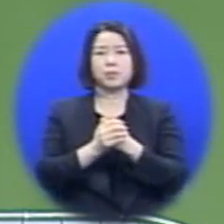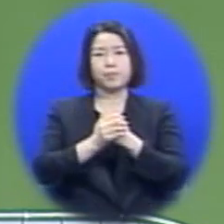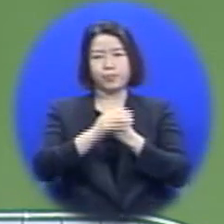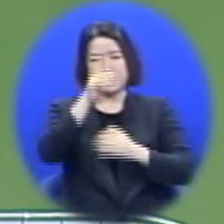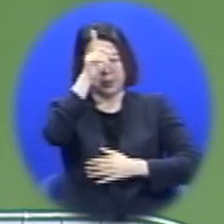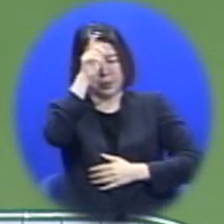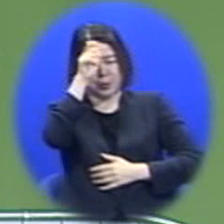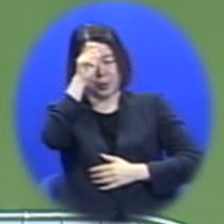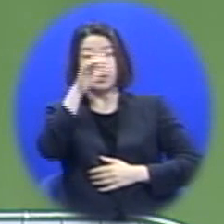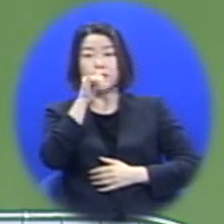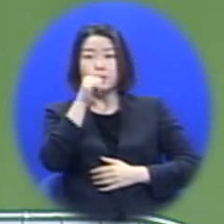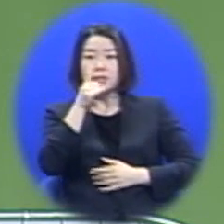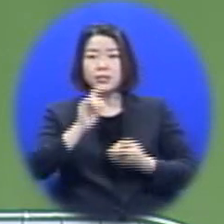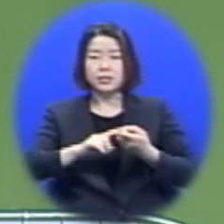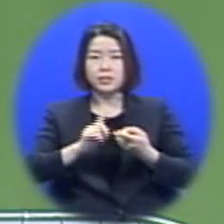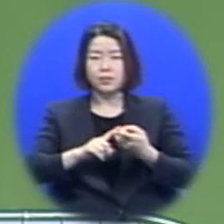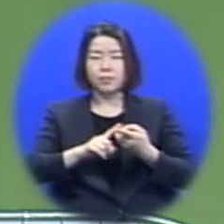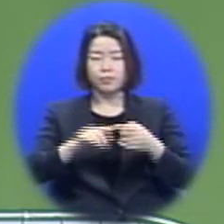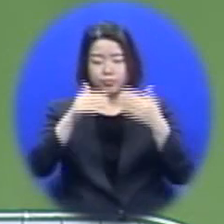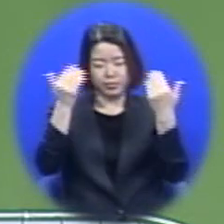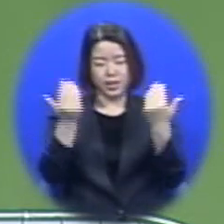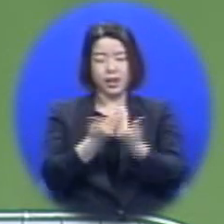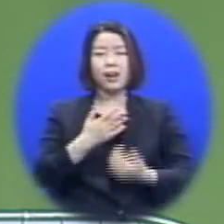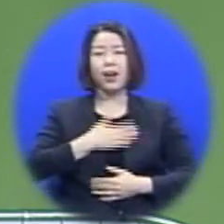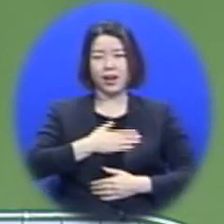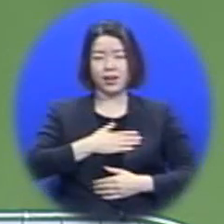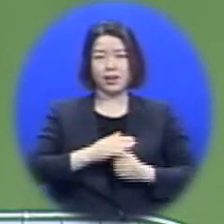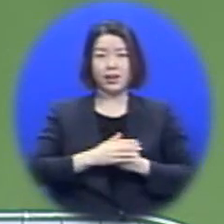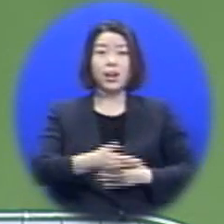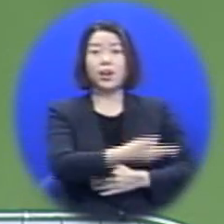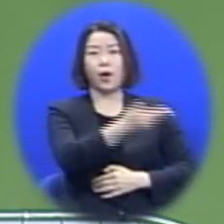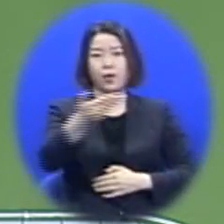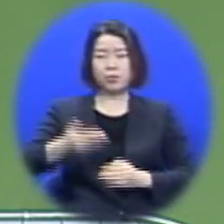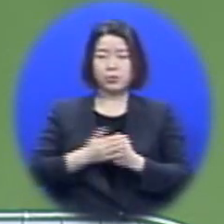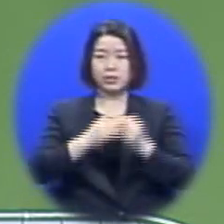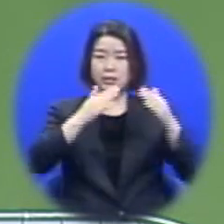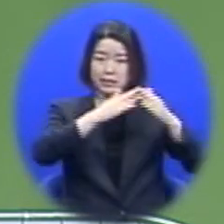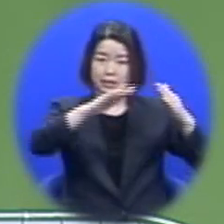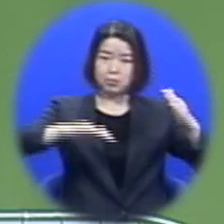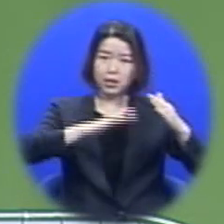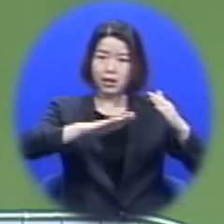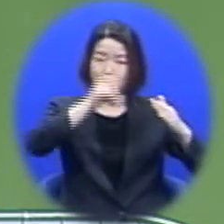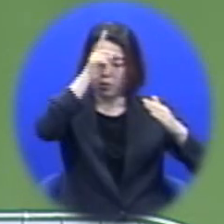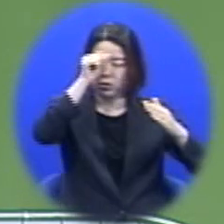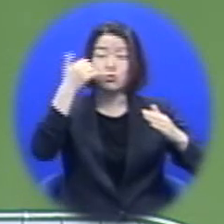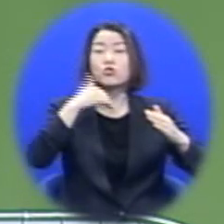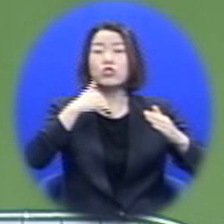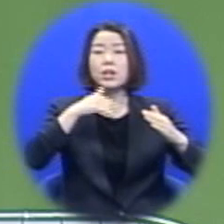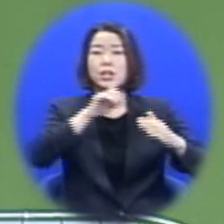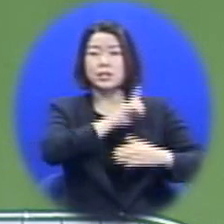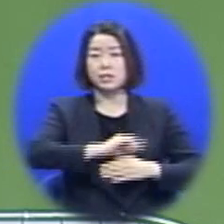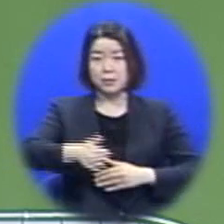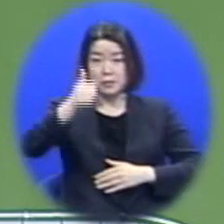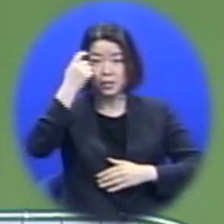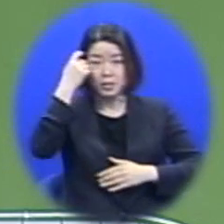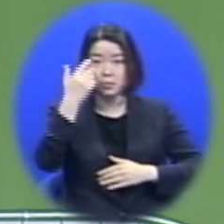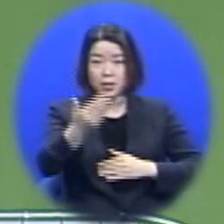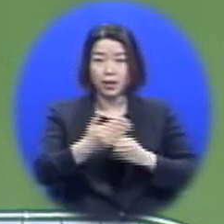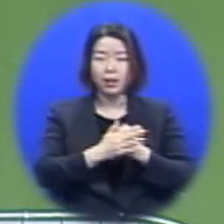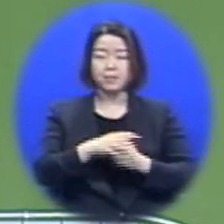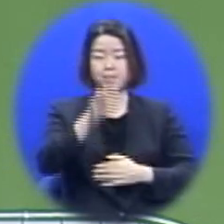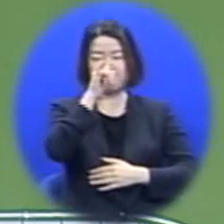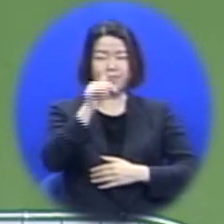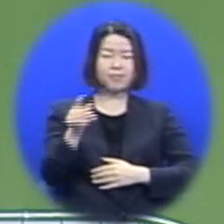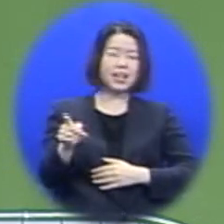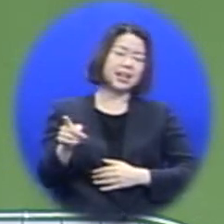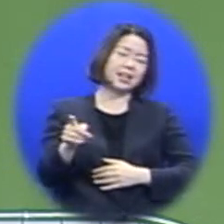고집이 센지 그것도 다 알지요. 여러분 집안에서 누가 고집이 제일 셉니까? 있지요. 아주